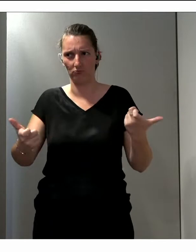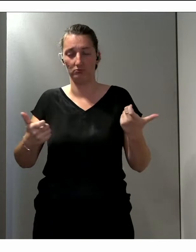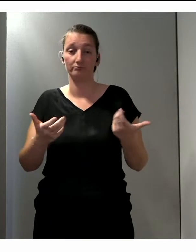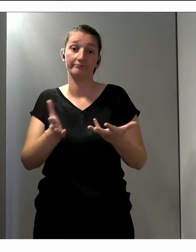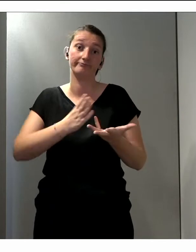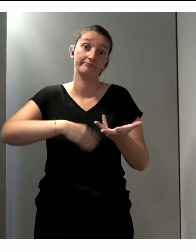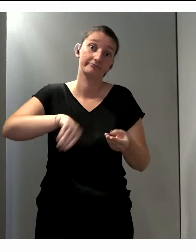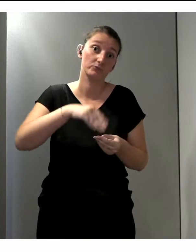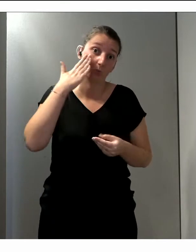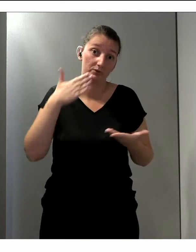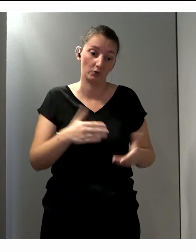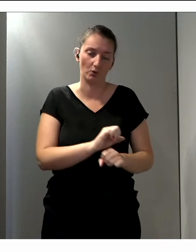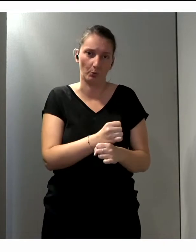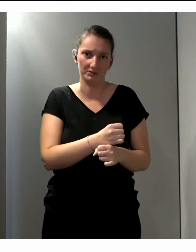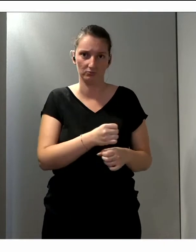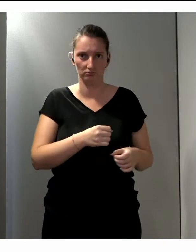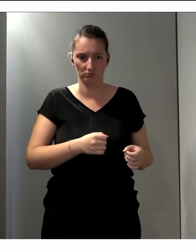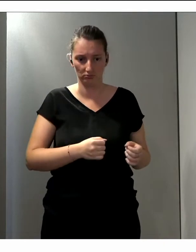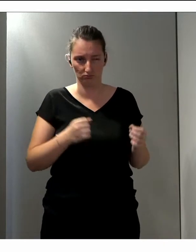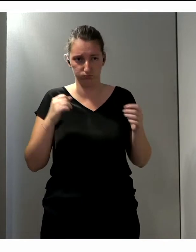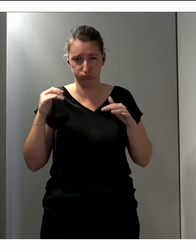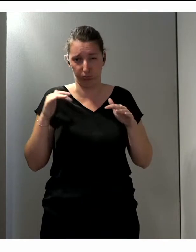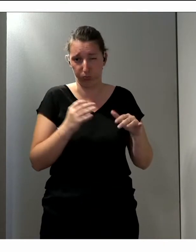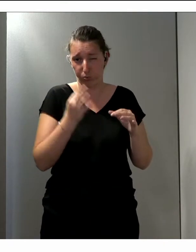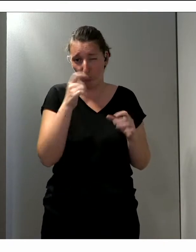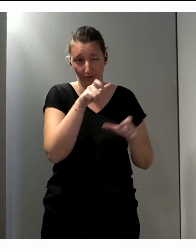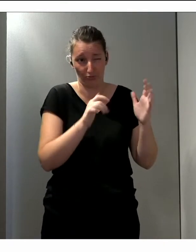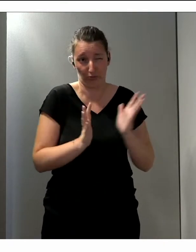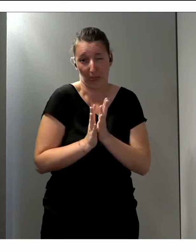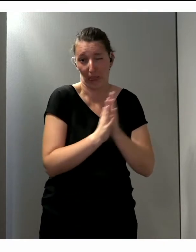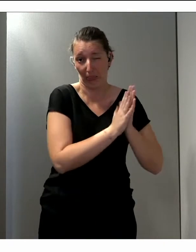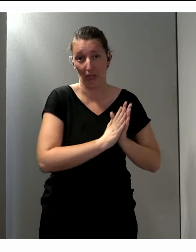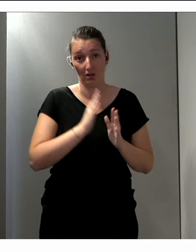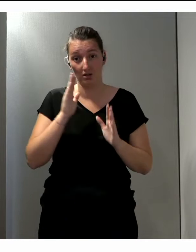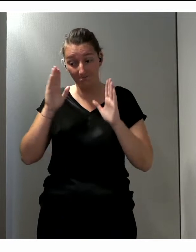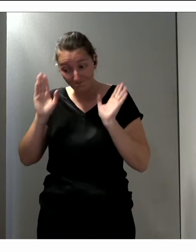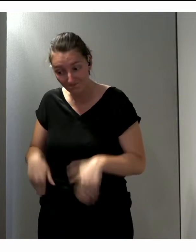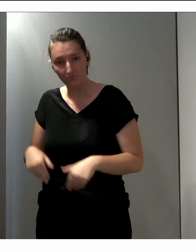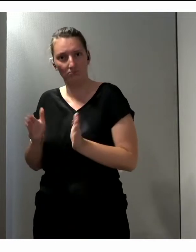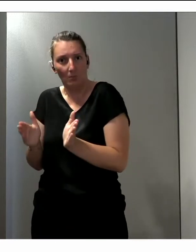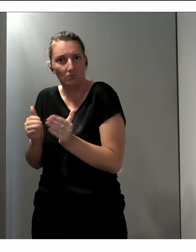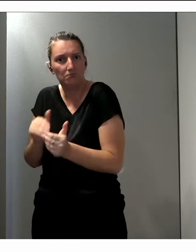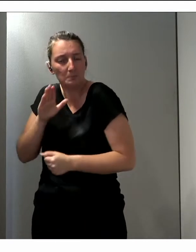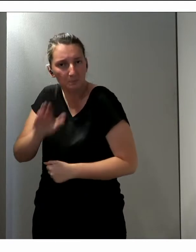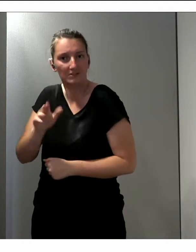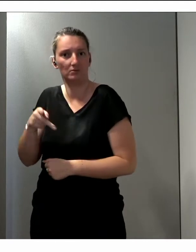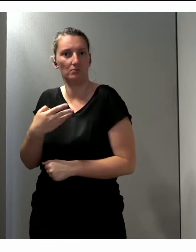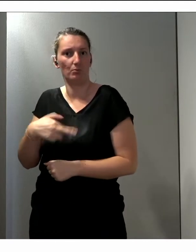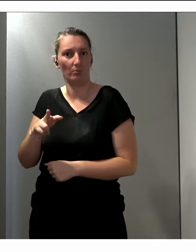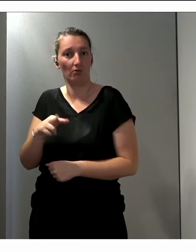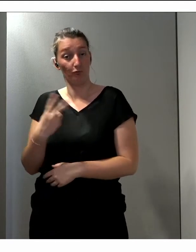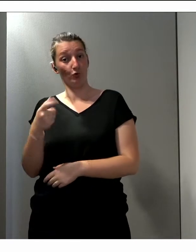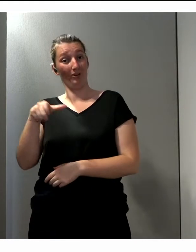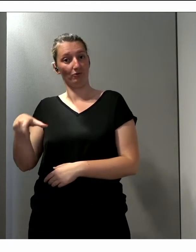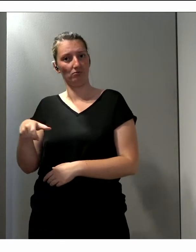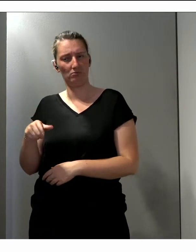surpopulation, puisqu'il devient de plus en plus difficile d'avoir des cellules individuelles. Donc même les cellules PMR sont des fois doublées, même souvent doublées.